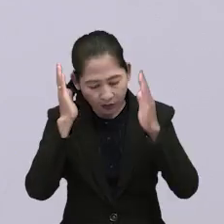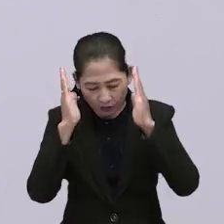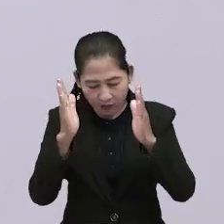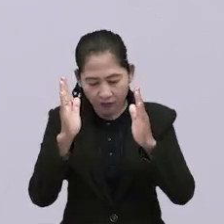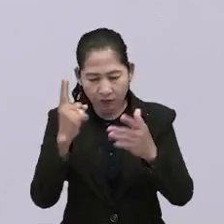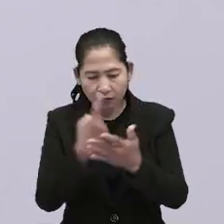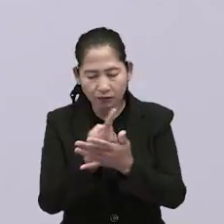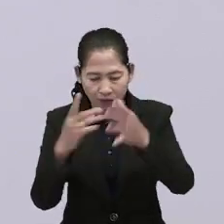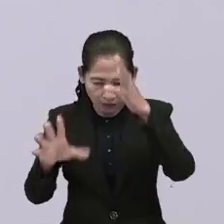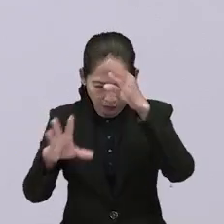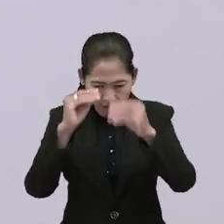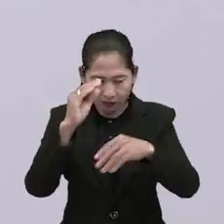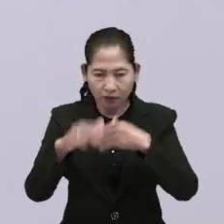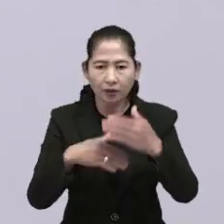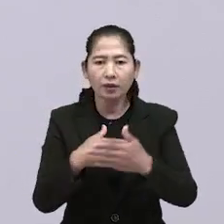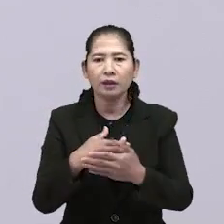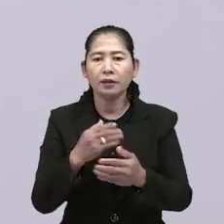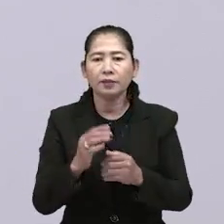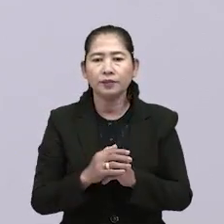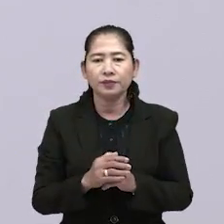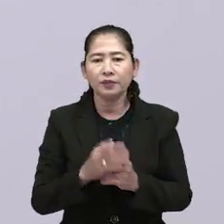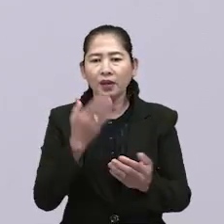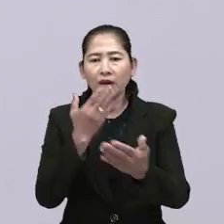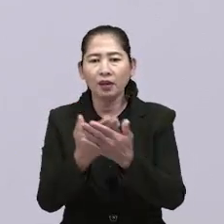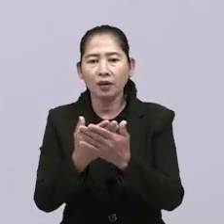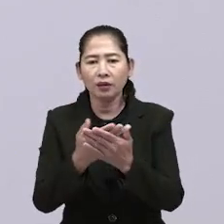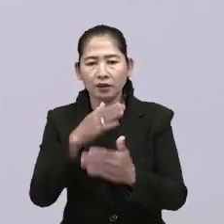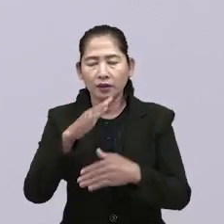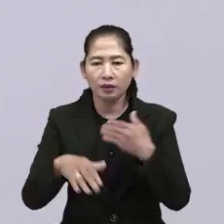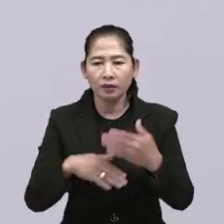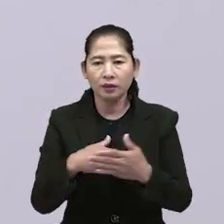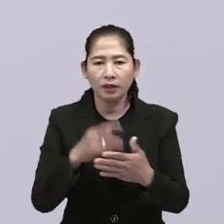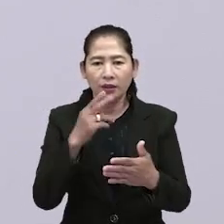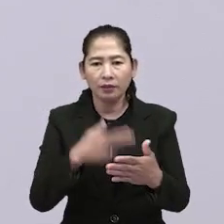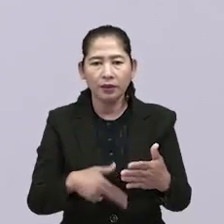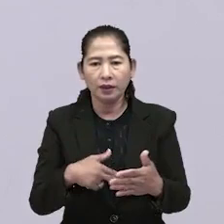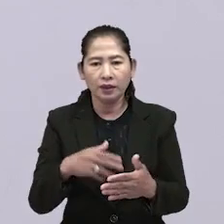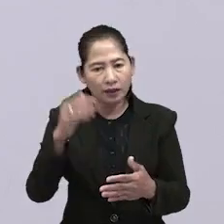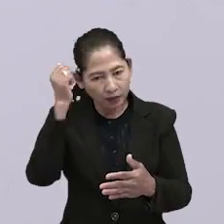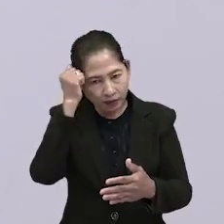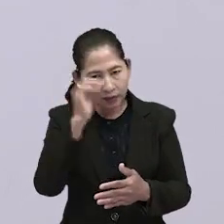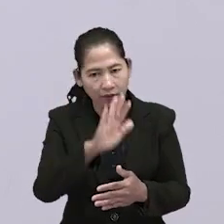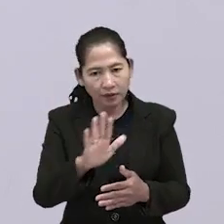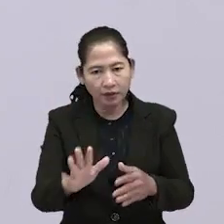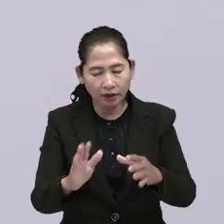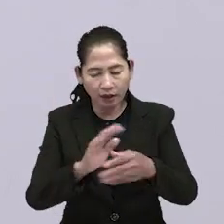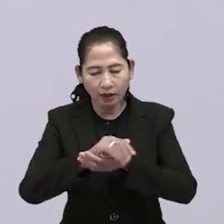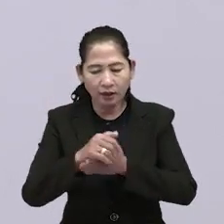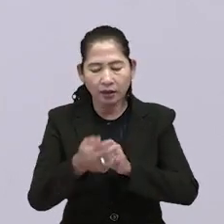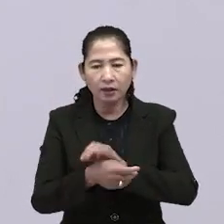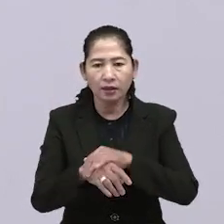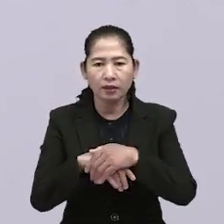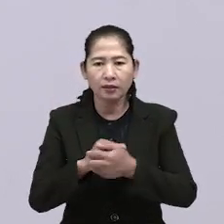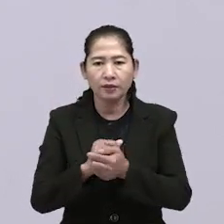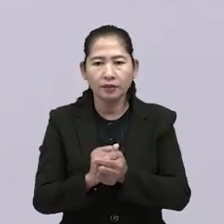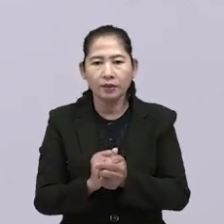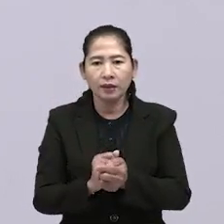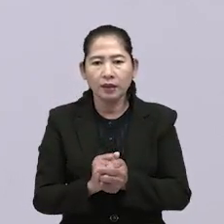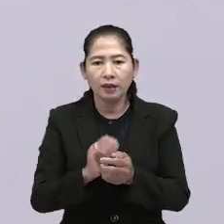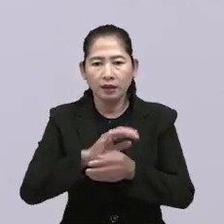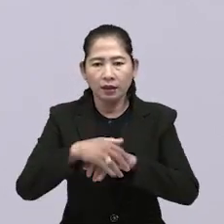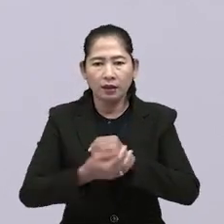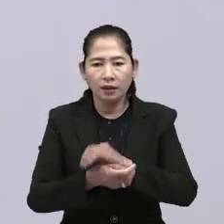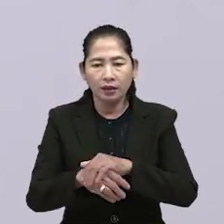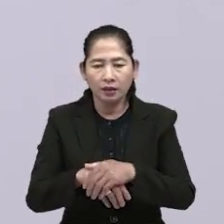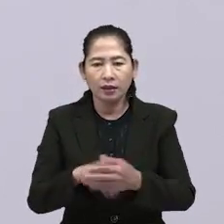tục đạn nâng cho rùm riêng tặng ở khả nha. Nó con tràn con tặng ở khả nha. Vậy là con mình ảnh bị bán cư ca liêng xâm át đài. Nó con liêng